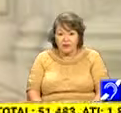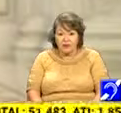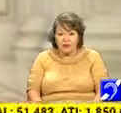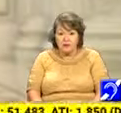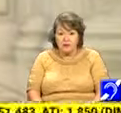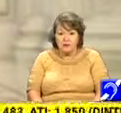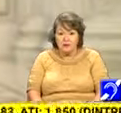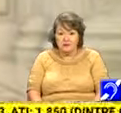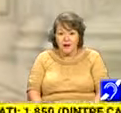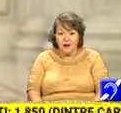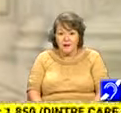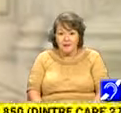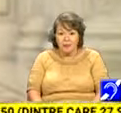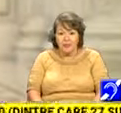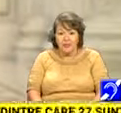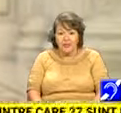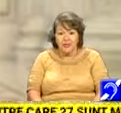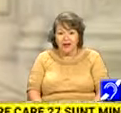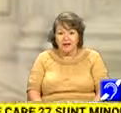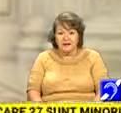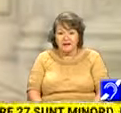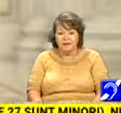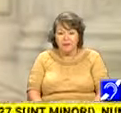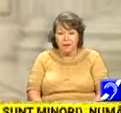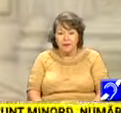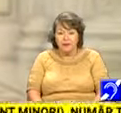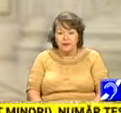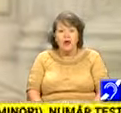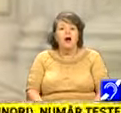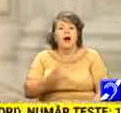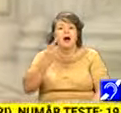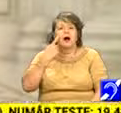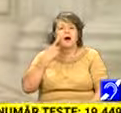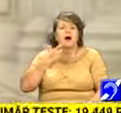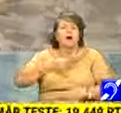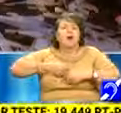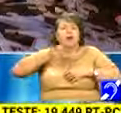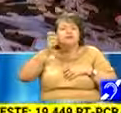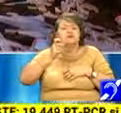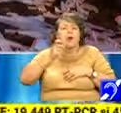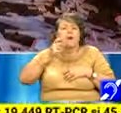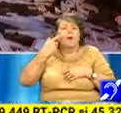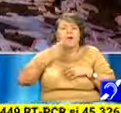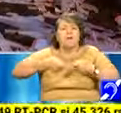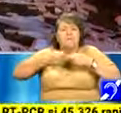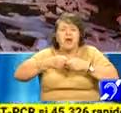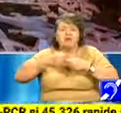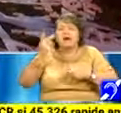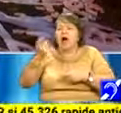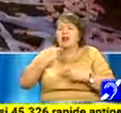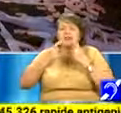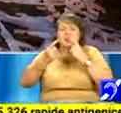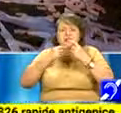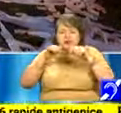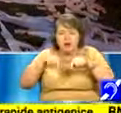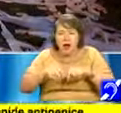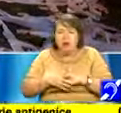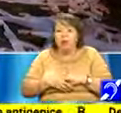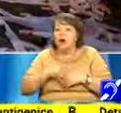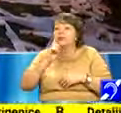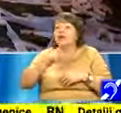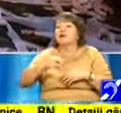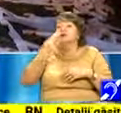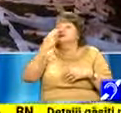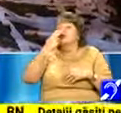Bun găsitor. Ei bine, în primul și în primul rând, cele două delegații trebuie să-și armonizeze punctele de vedere legat de viitorul program